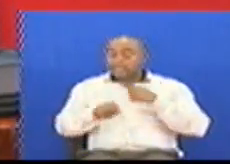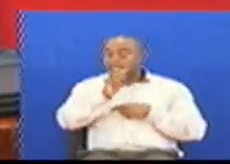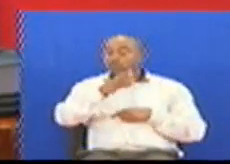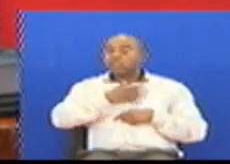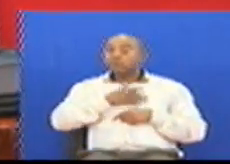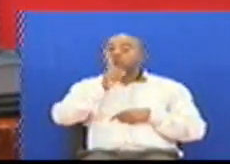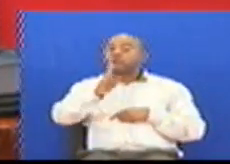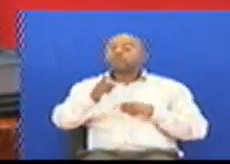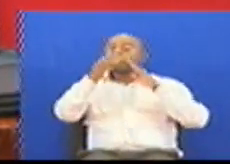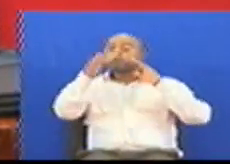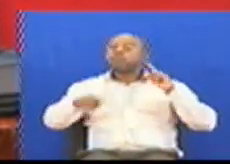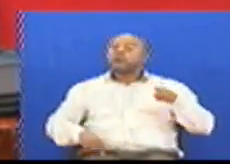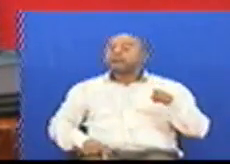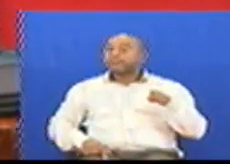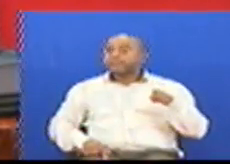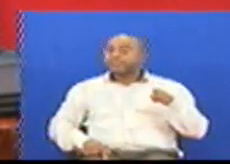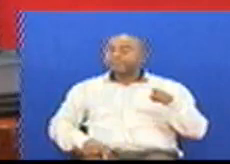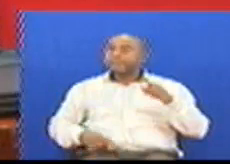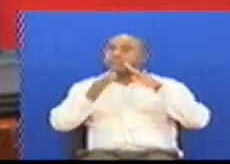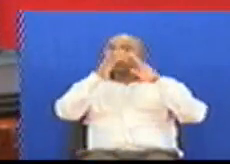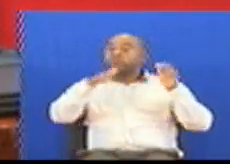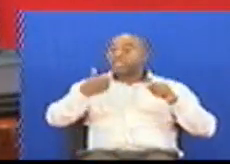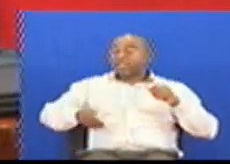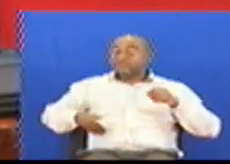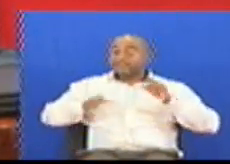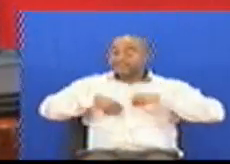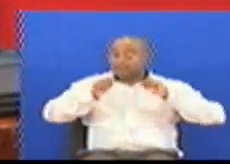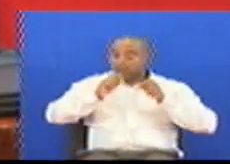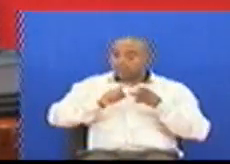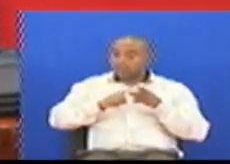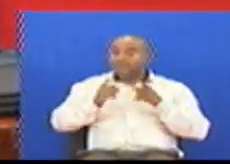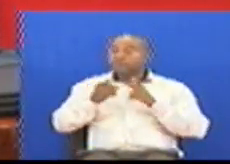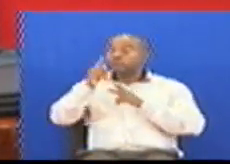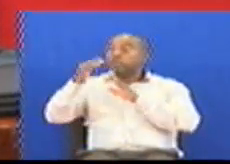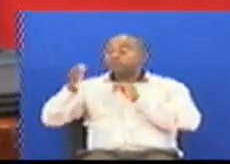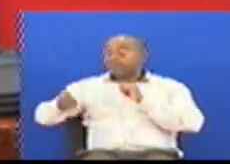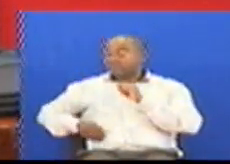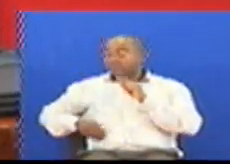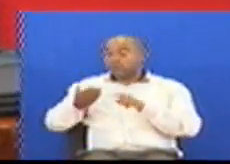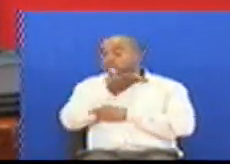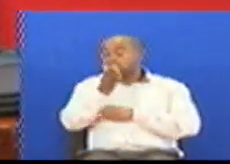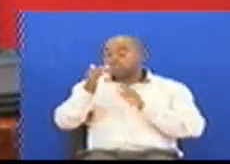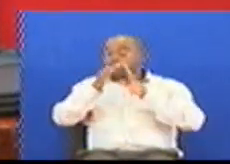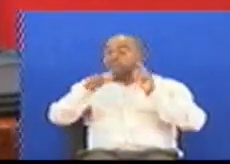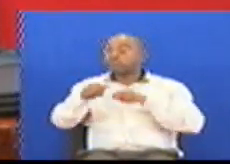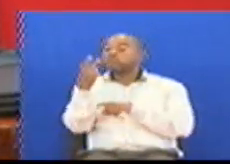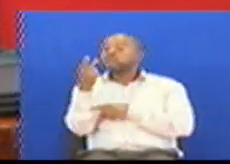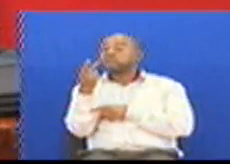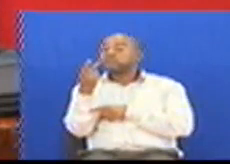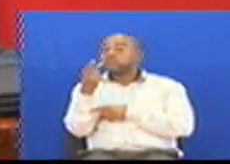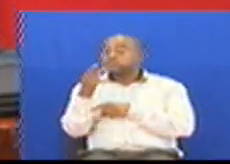ya afisa tawala pamoja na maafisa wengine mbili toka